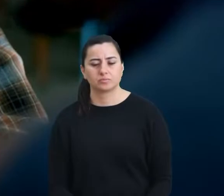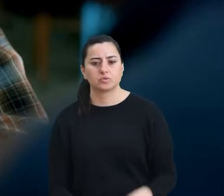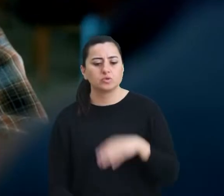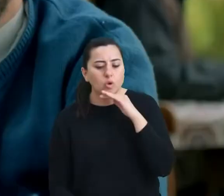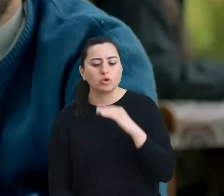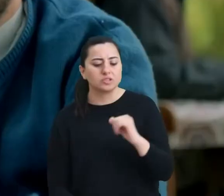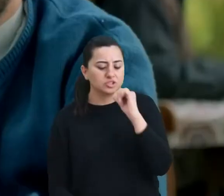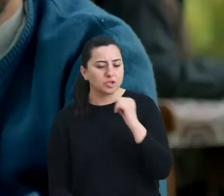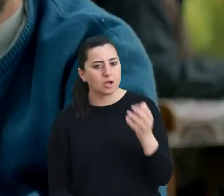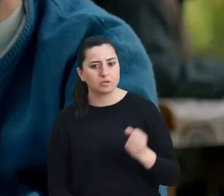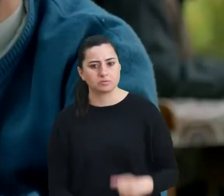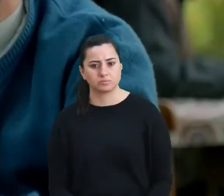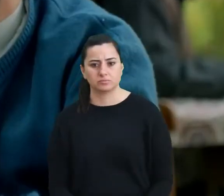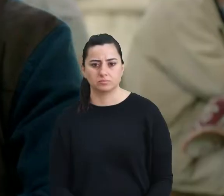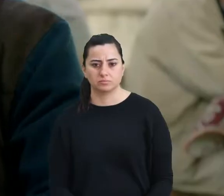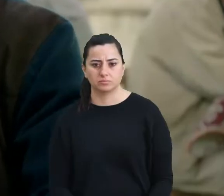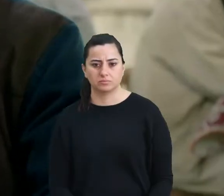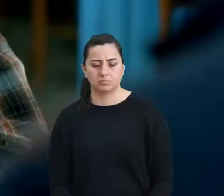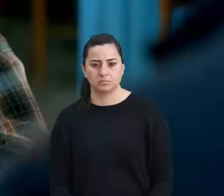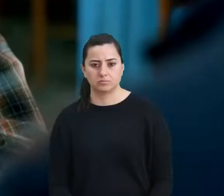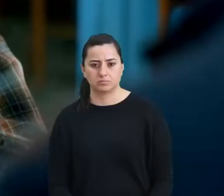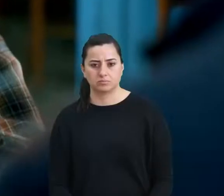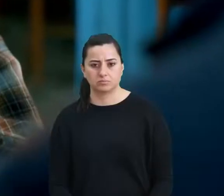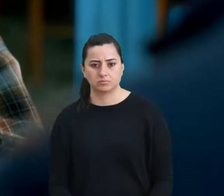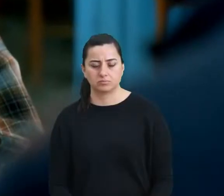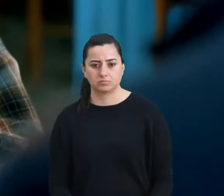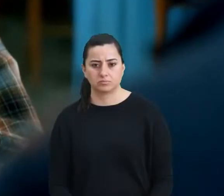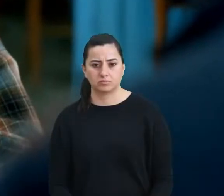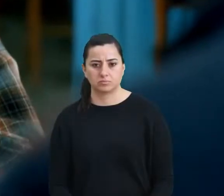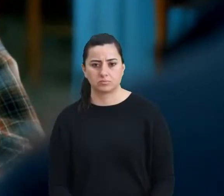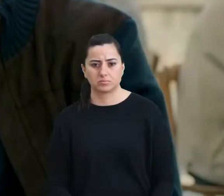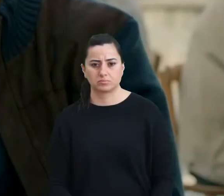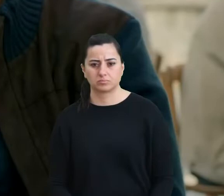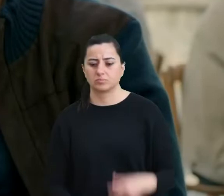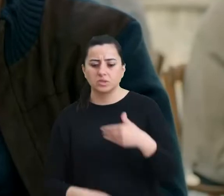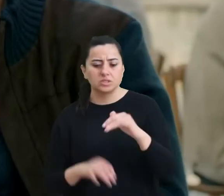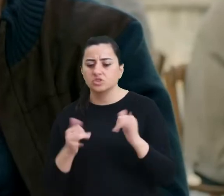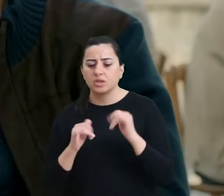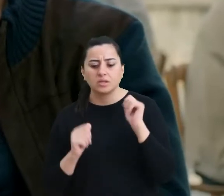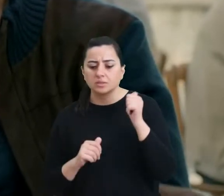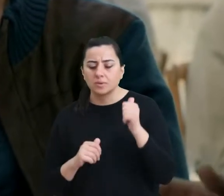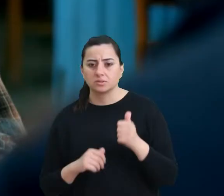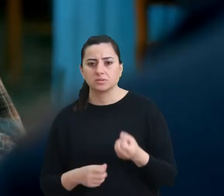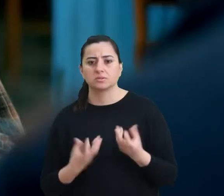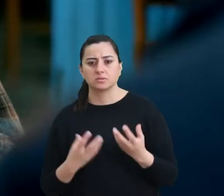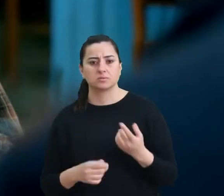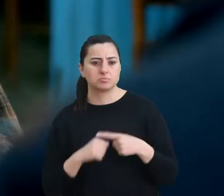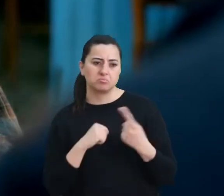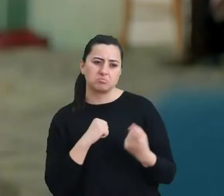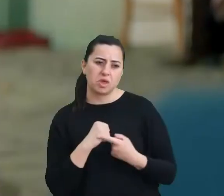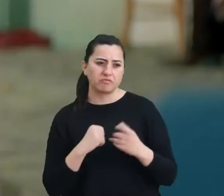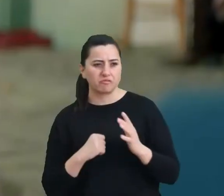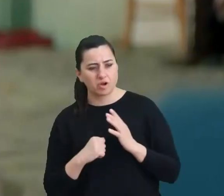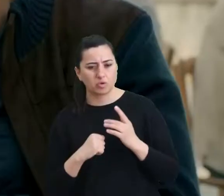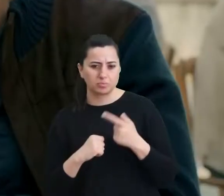Doya doya içmeye alıyorum. Sadıç, şimdi bu şenliklere ne kadar kaldı? Vallahi bir hafta var